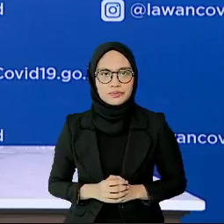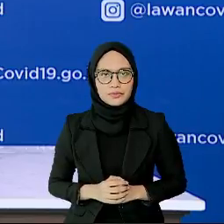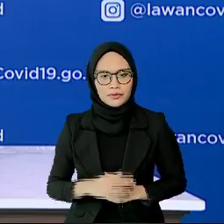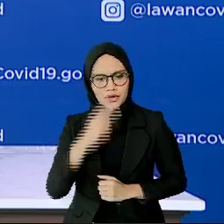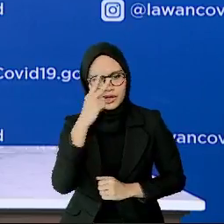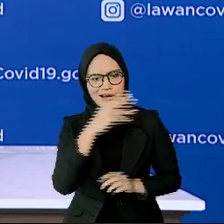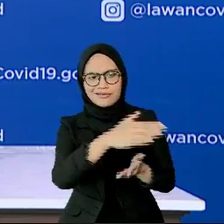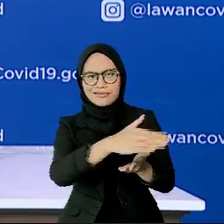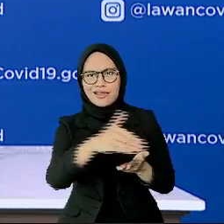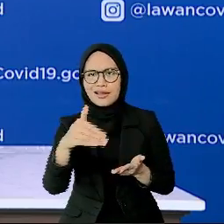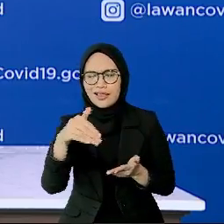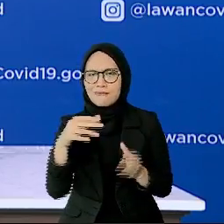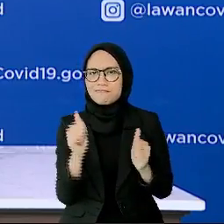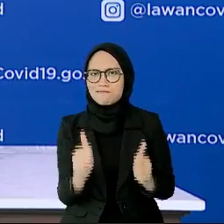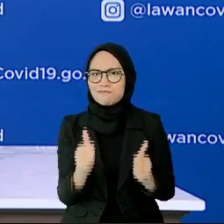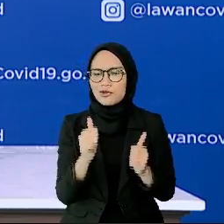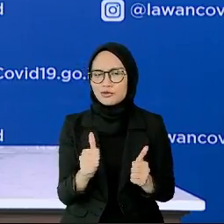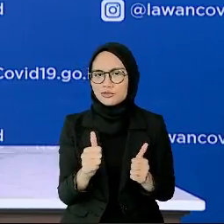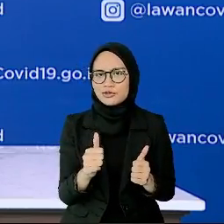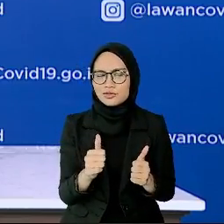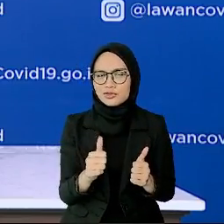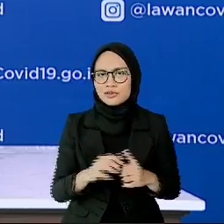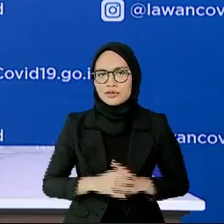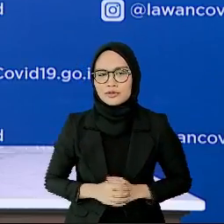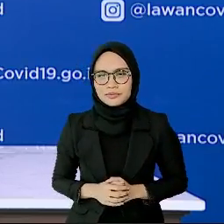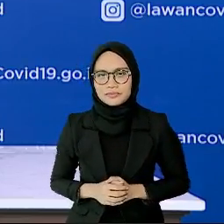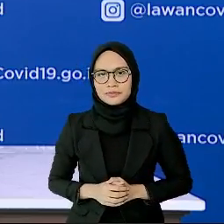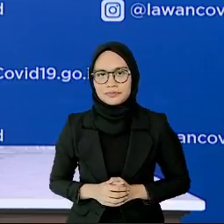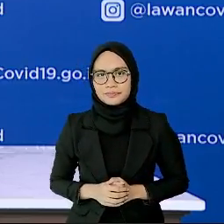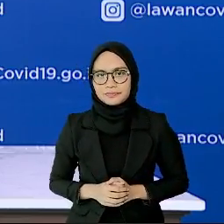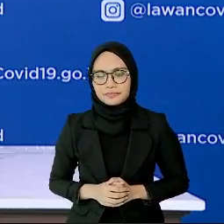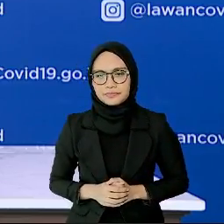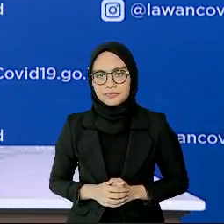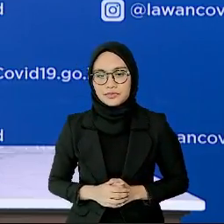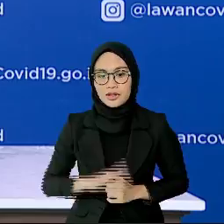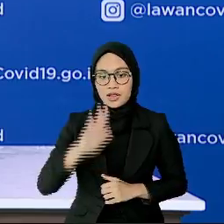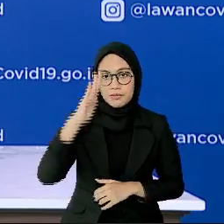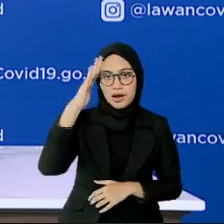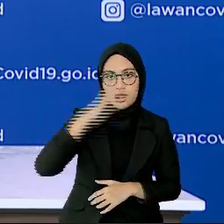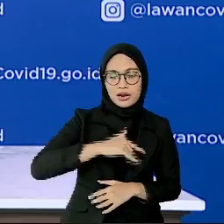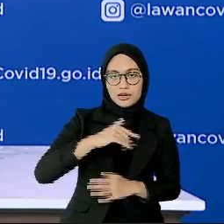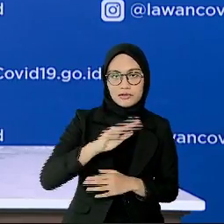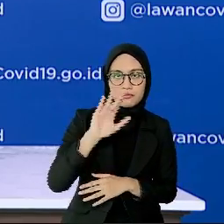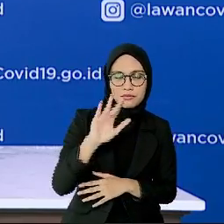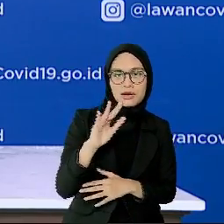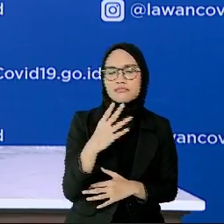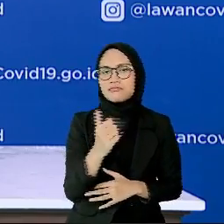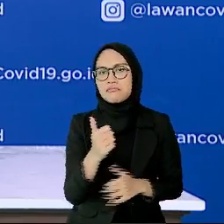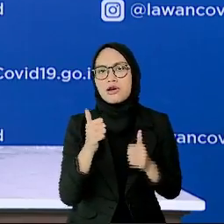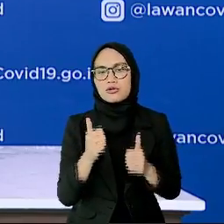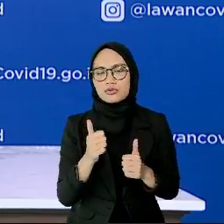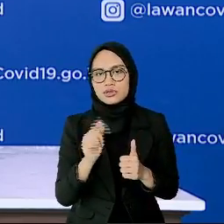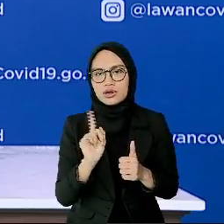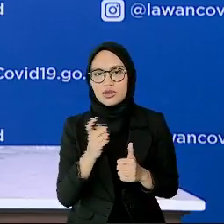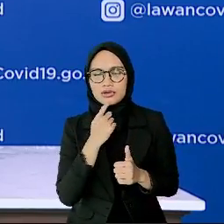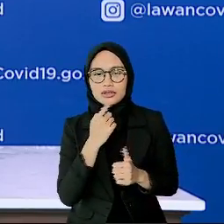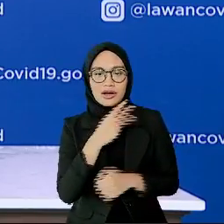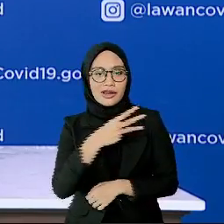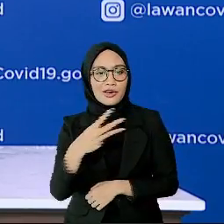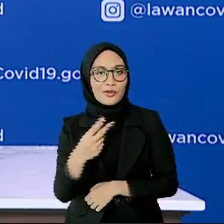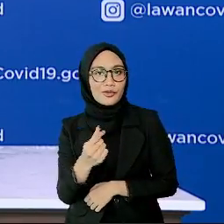dapat menurunkan peluang penularan pasca karantina selama 5 hari. Sedangkan dari perspektif